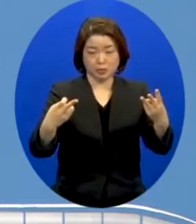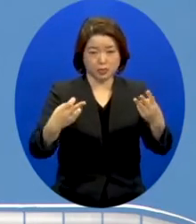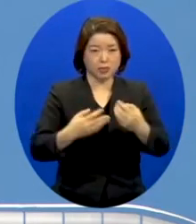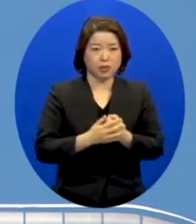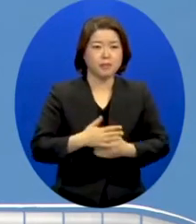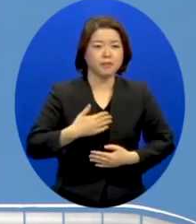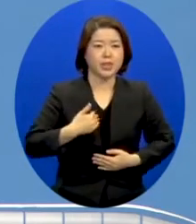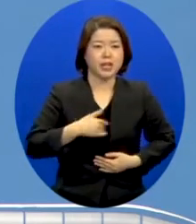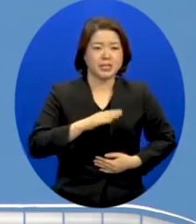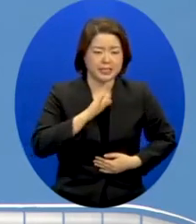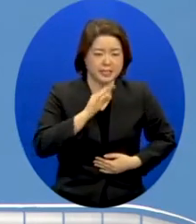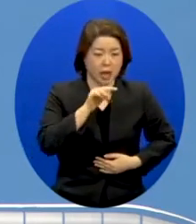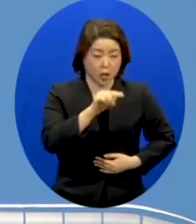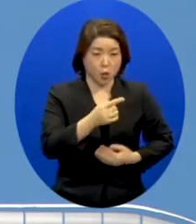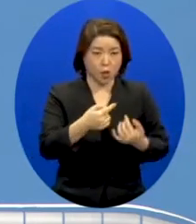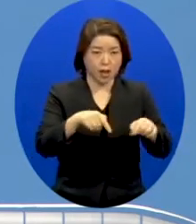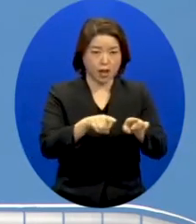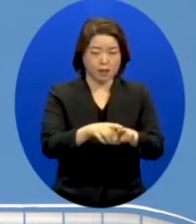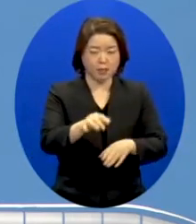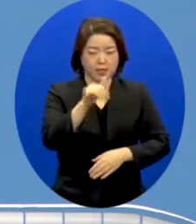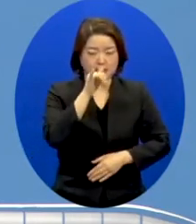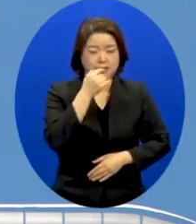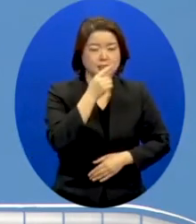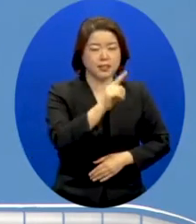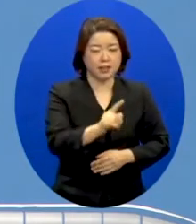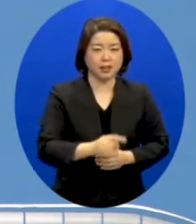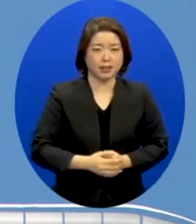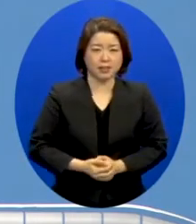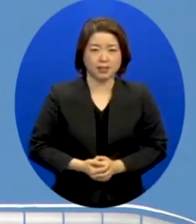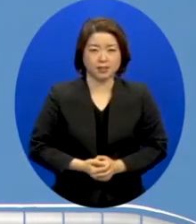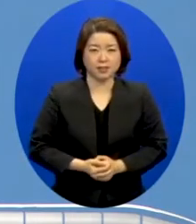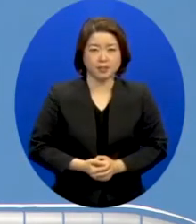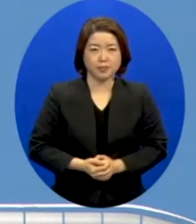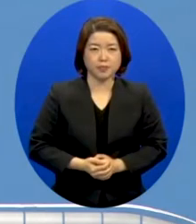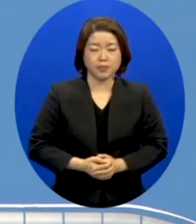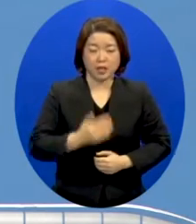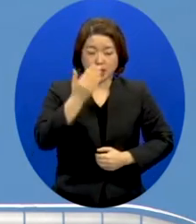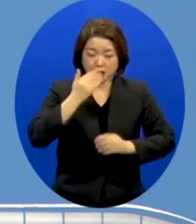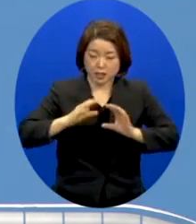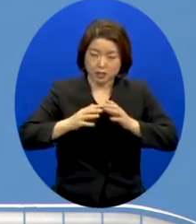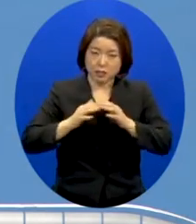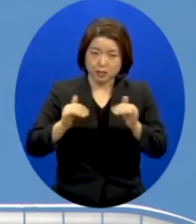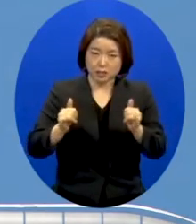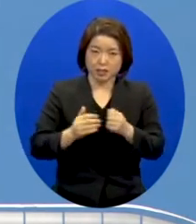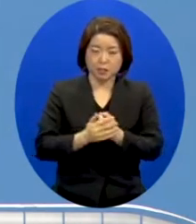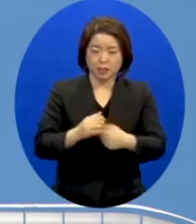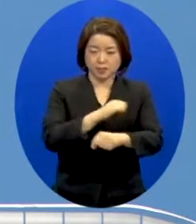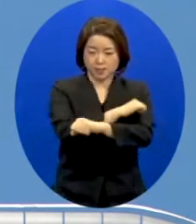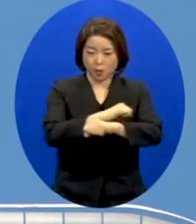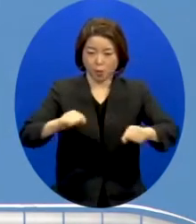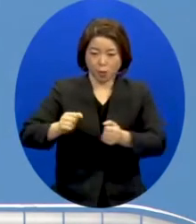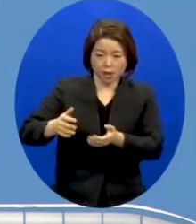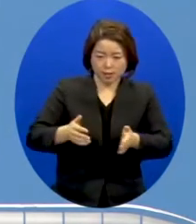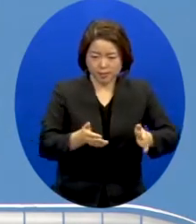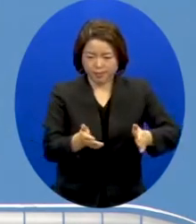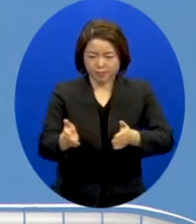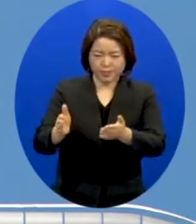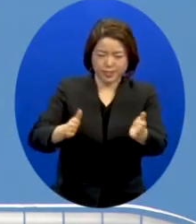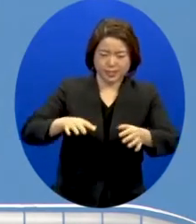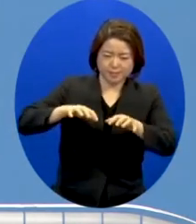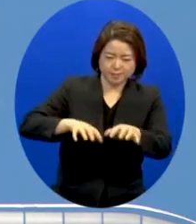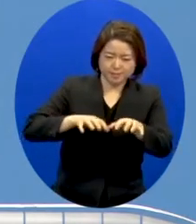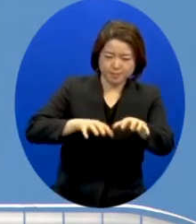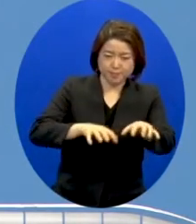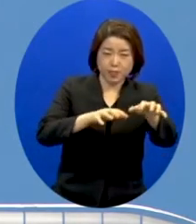적룡 너와 함께 있으리라 그래서 이스라엘 백성들이 광야 끼를 지나는 동안 내내